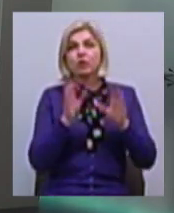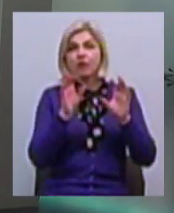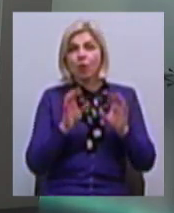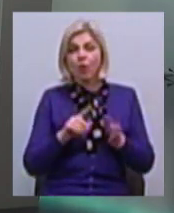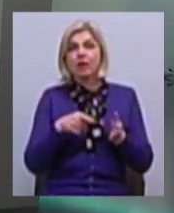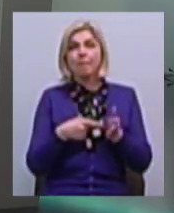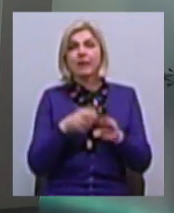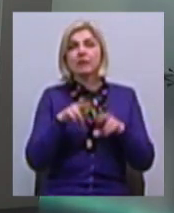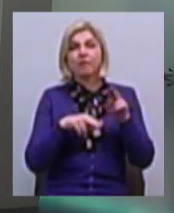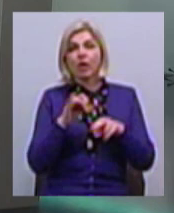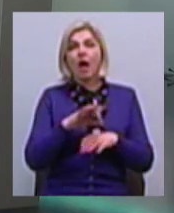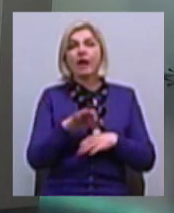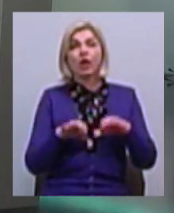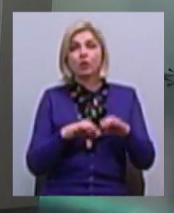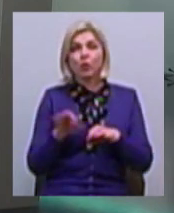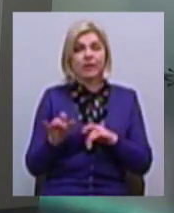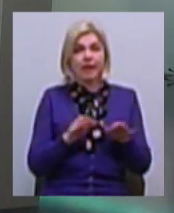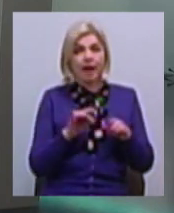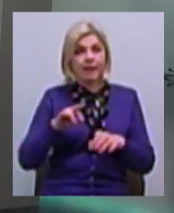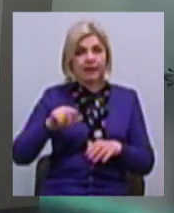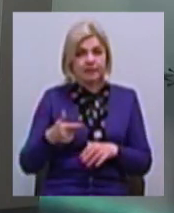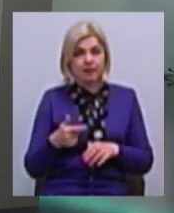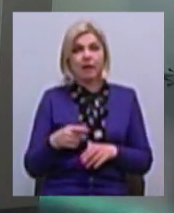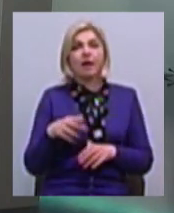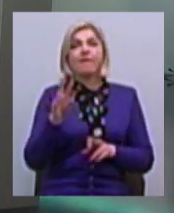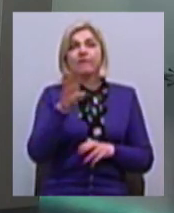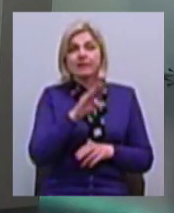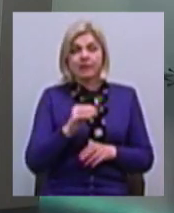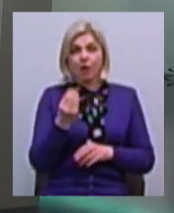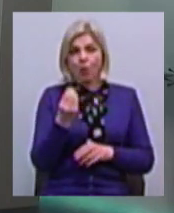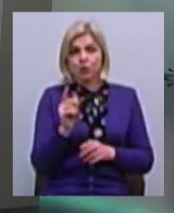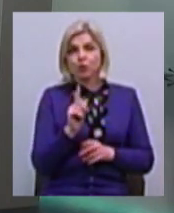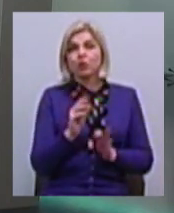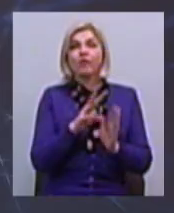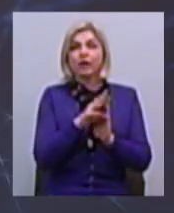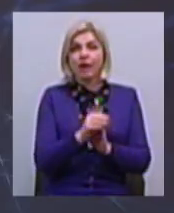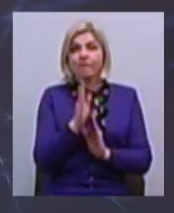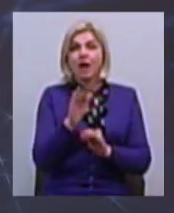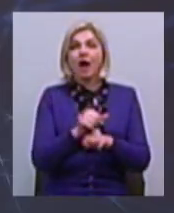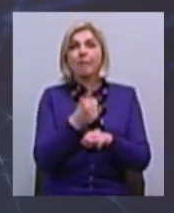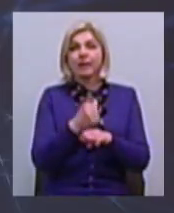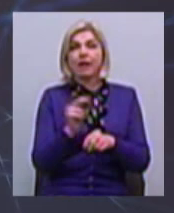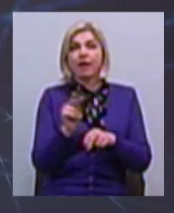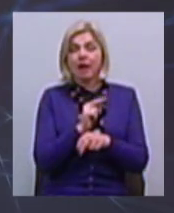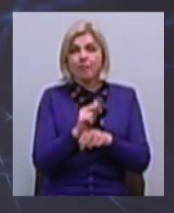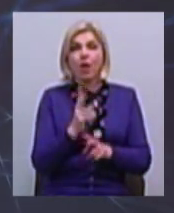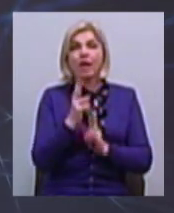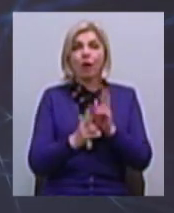та архітектурну діяльність, всі кошти, які вкладаються в капітальний ремонт, реконструкцію або